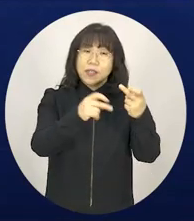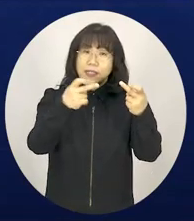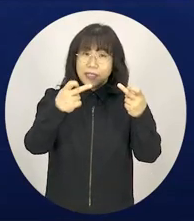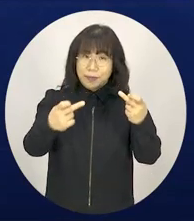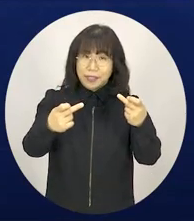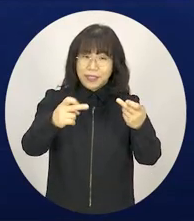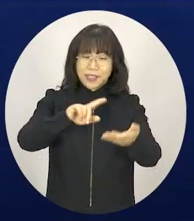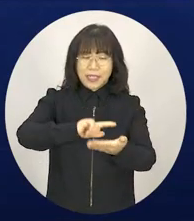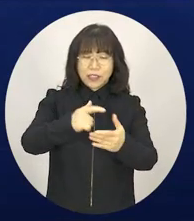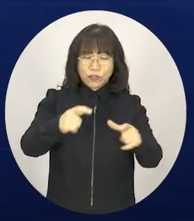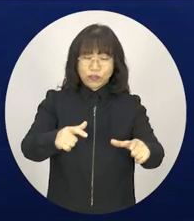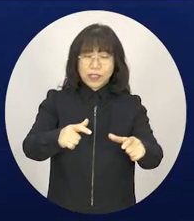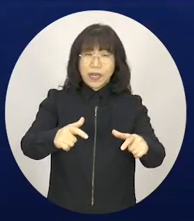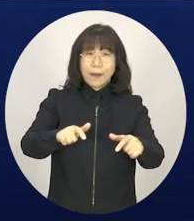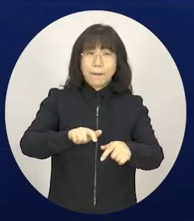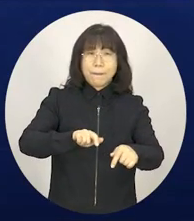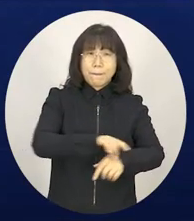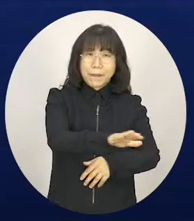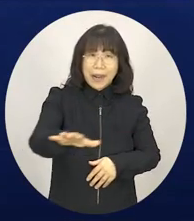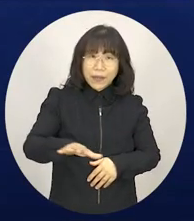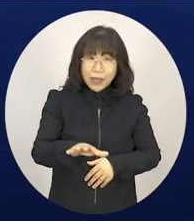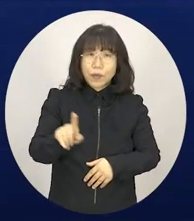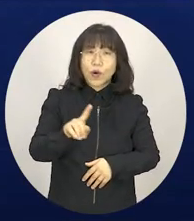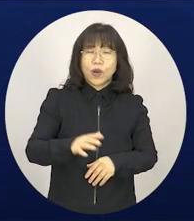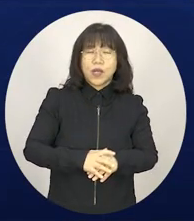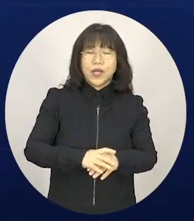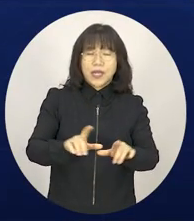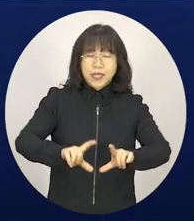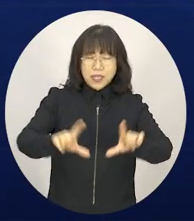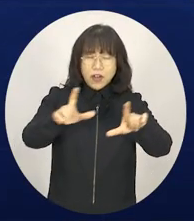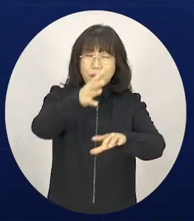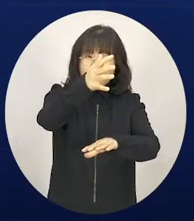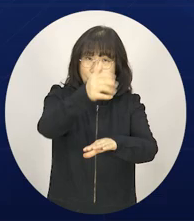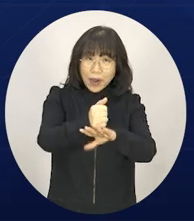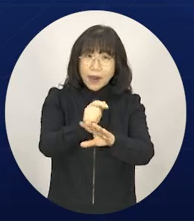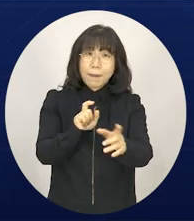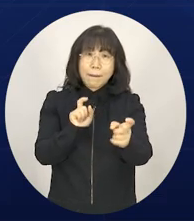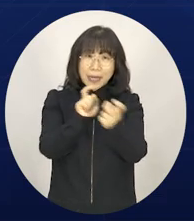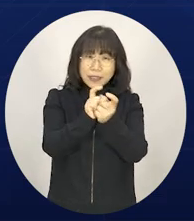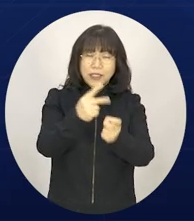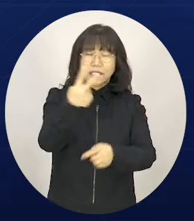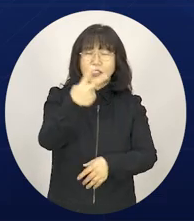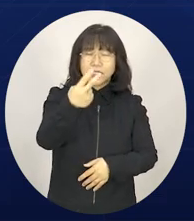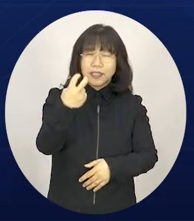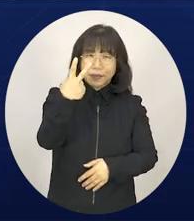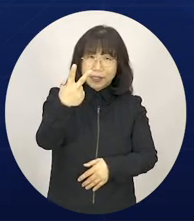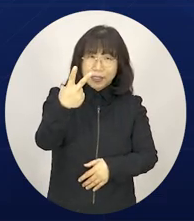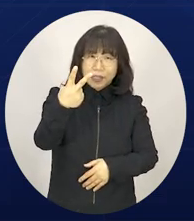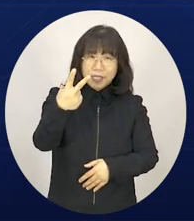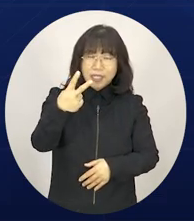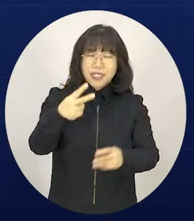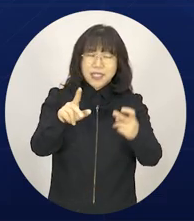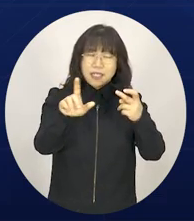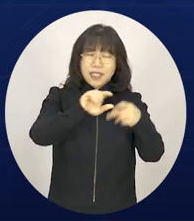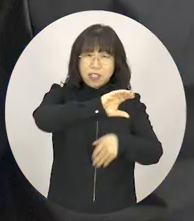지난 12일 강서구청 앞마당에서 연말연시를 맞아 2022 성탄트리 점등식이